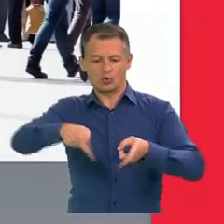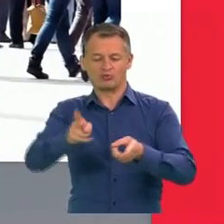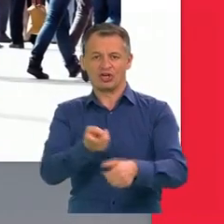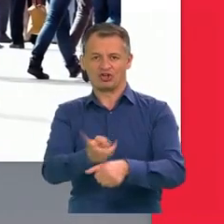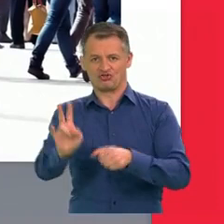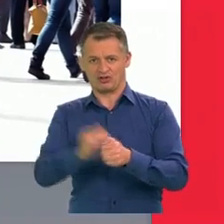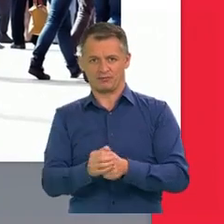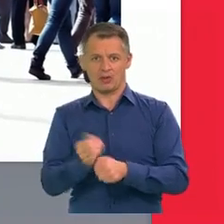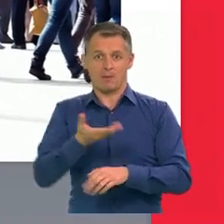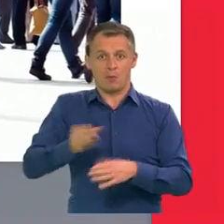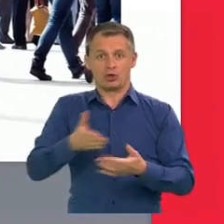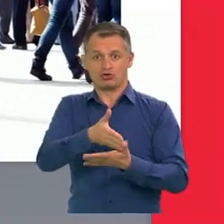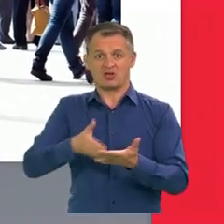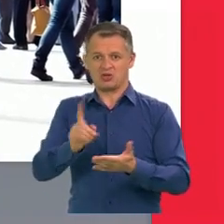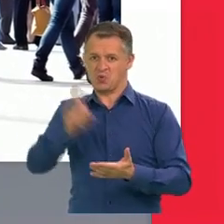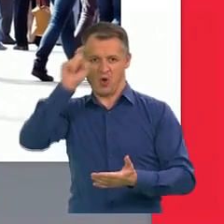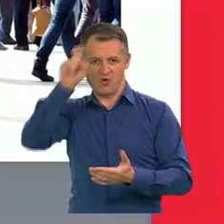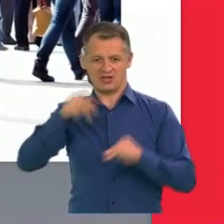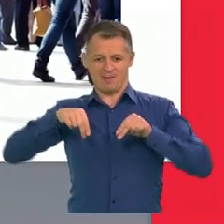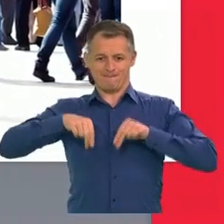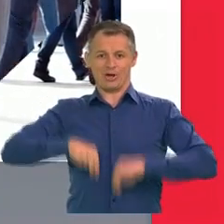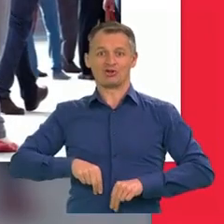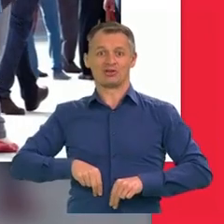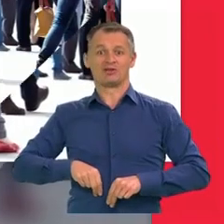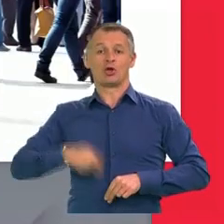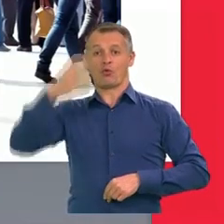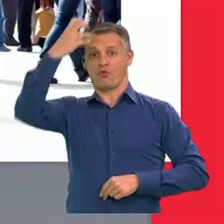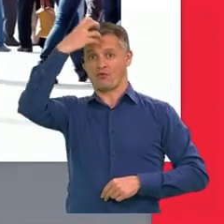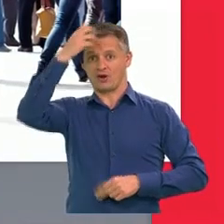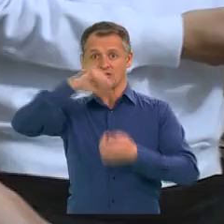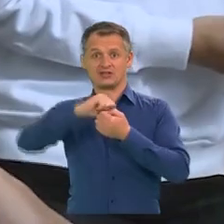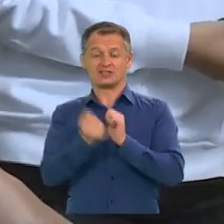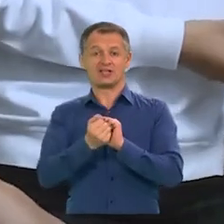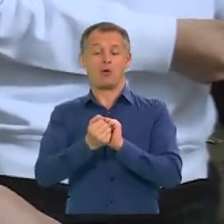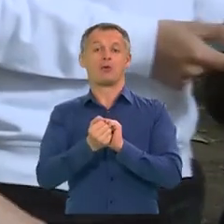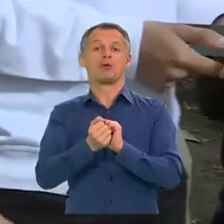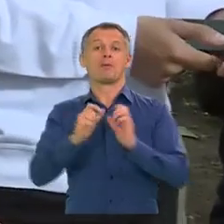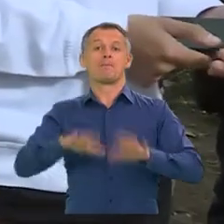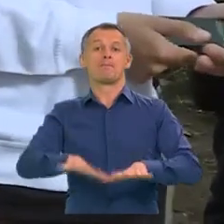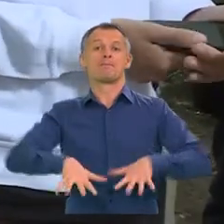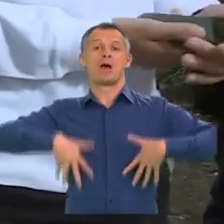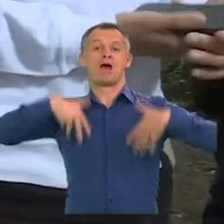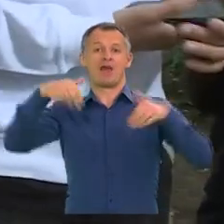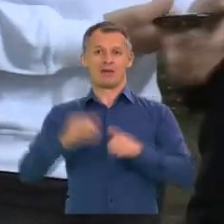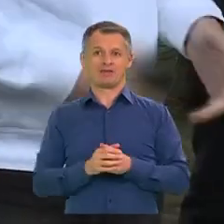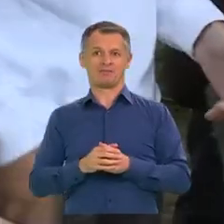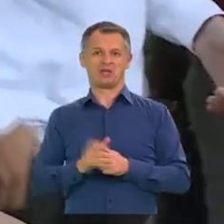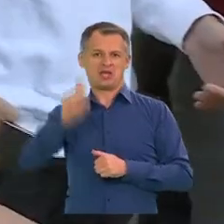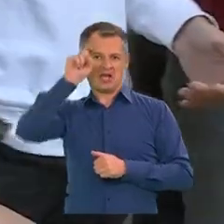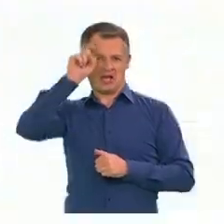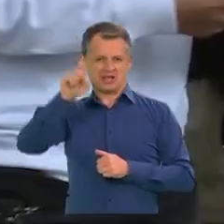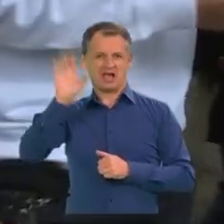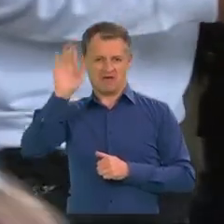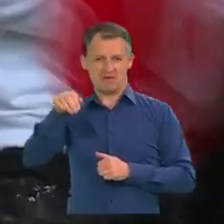Totodată, mai mult de jumătate nu au încredere în președinție, guvern sau parlament. Mi se pare că avem niște oameni destul de incompetenți la